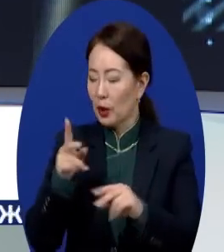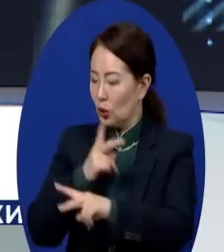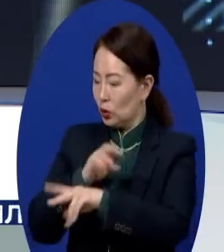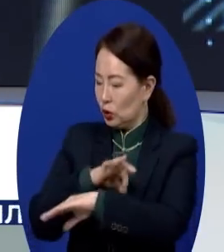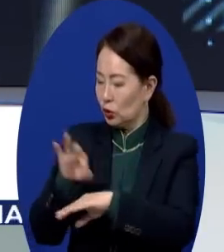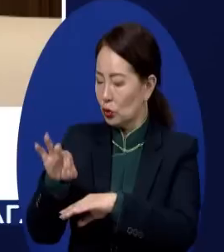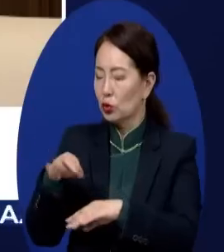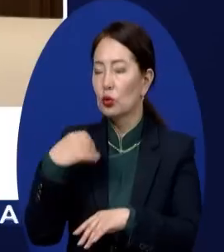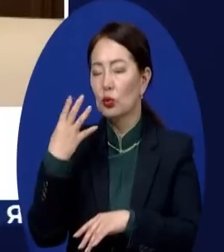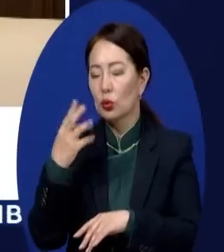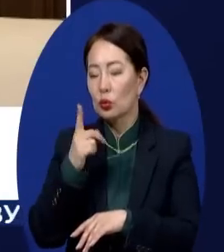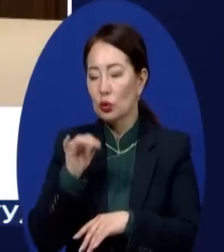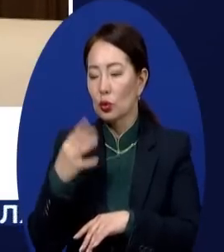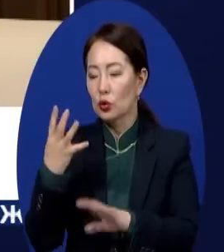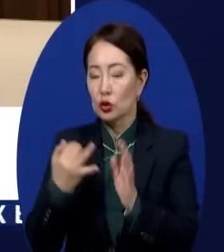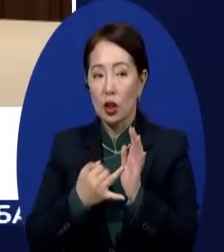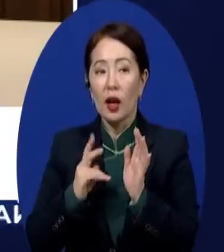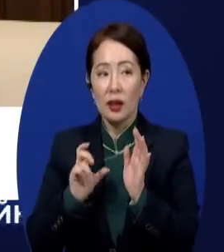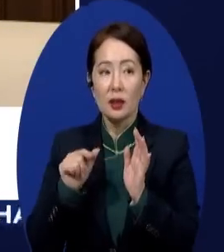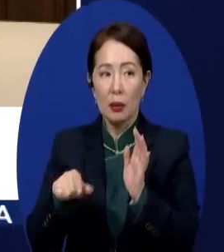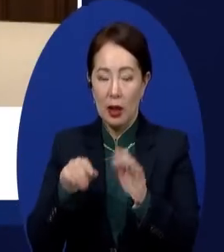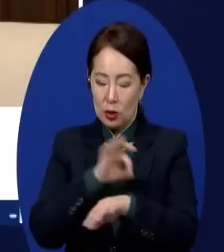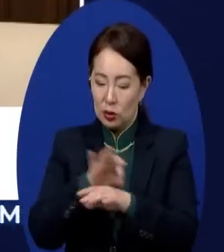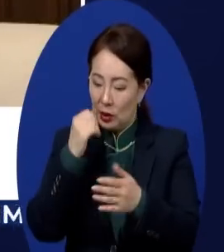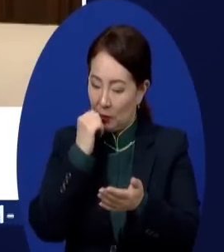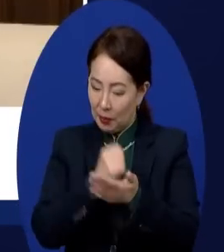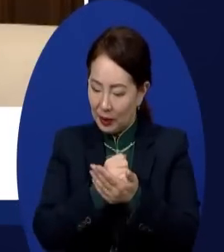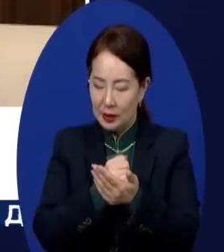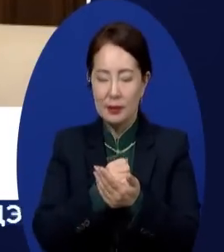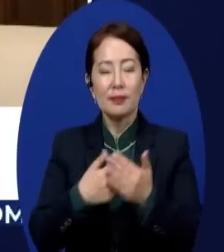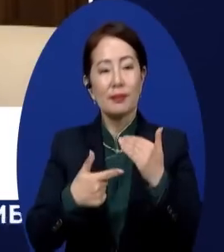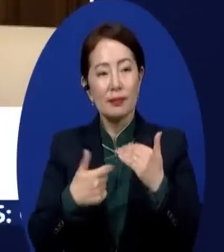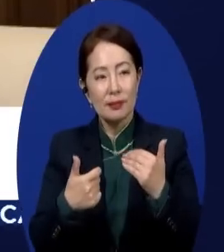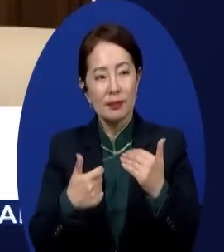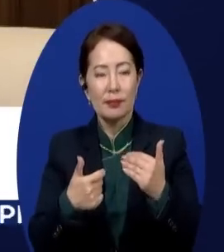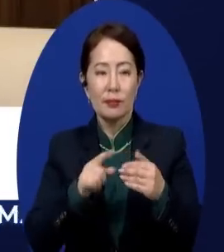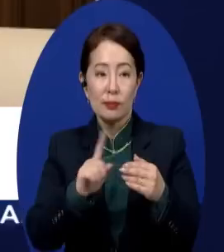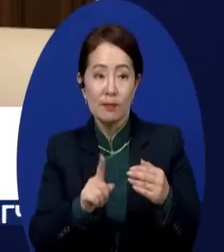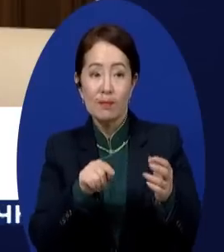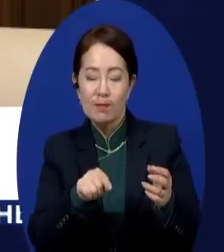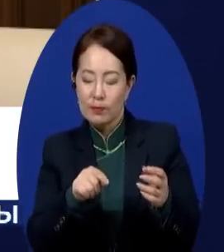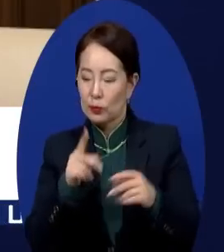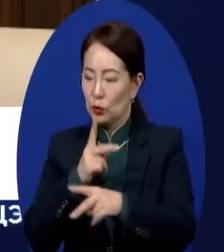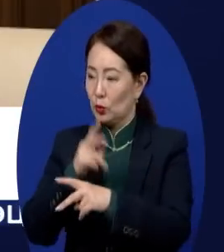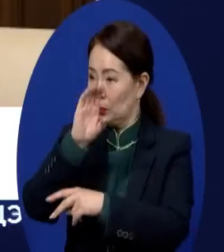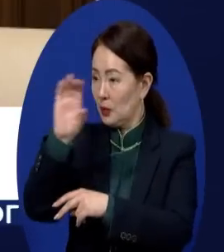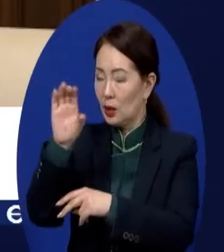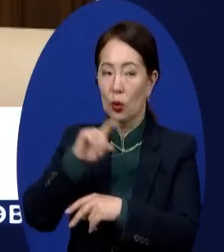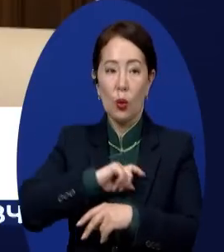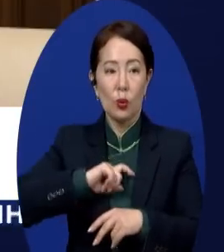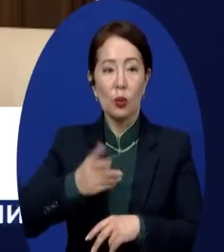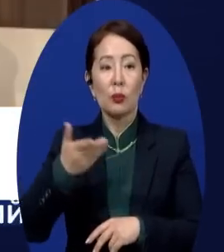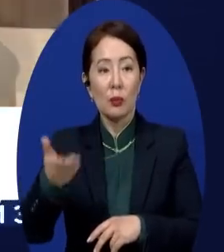төсөл 447 хэсэгтэй төсөл батлагдсанаар татварын мэрэгчсэн зөвлөх үйлчлэгээний зөвшөөрлийг этгээд болон хувь хүнд